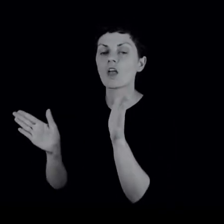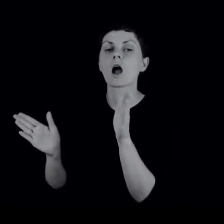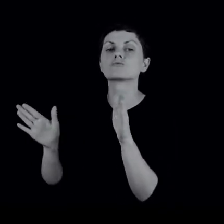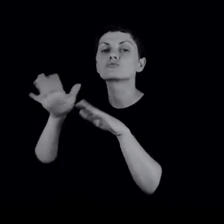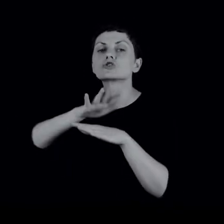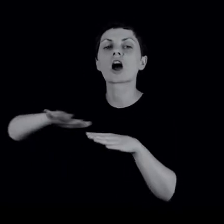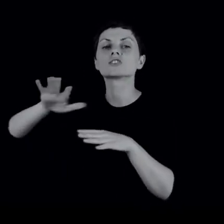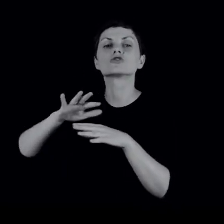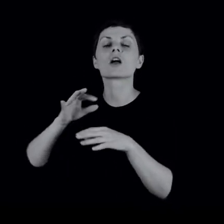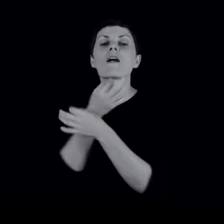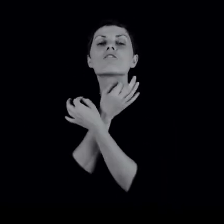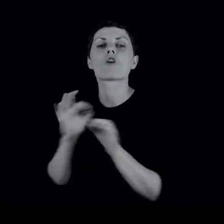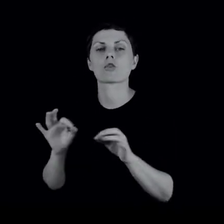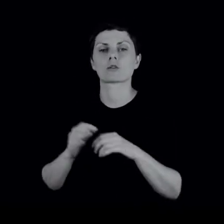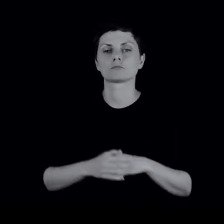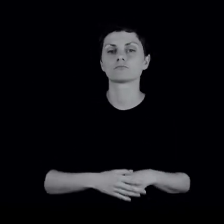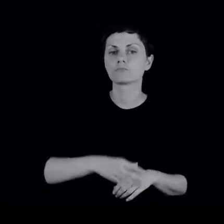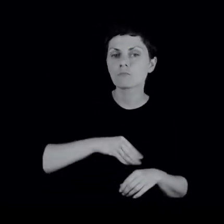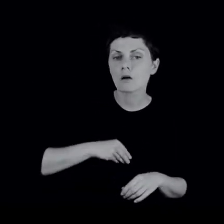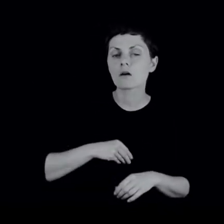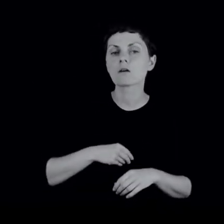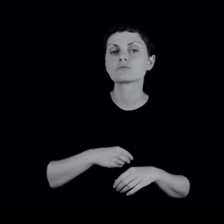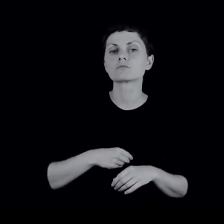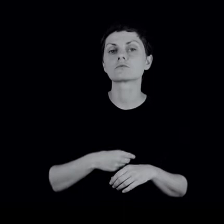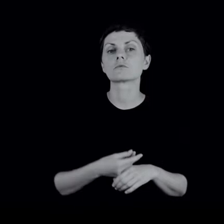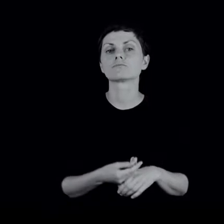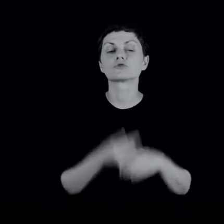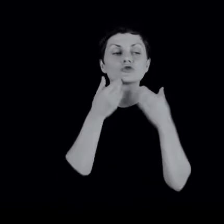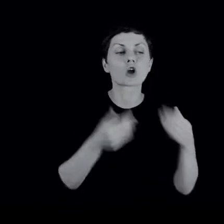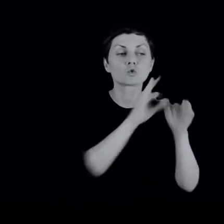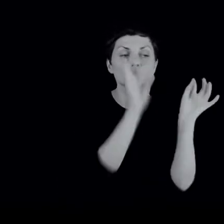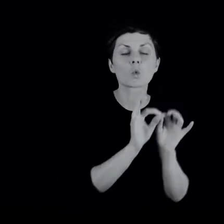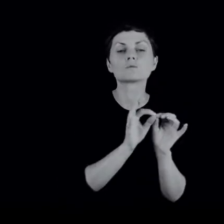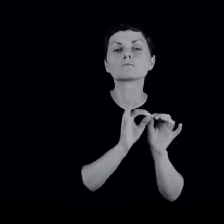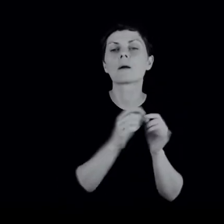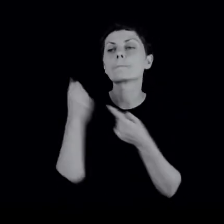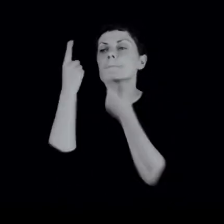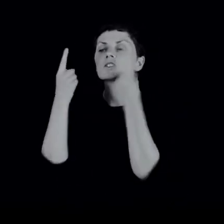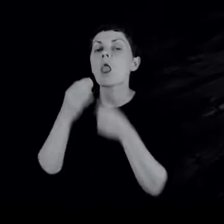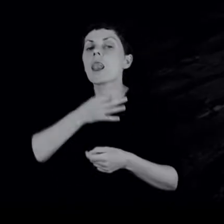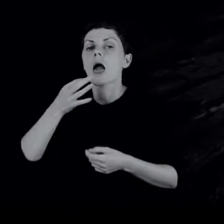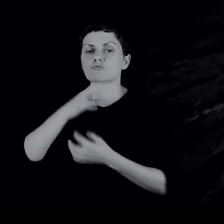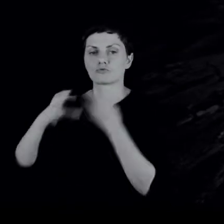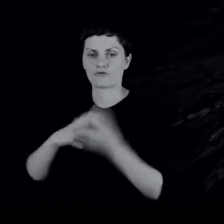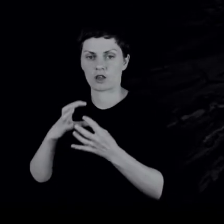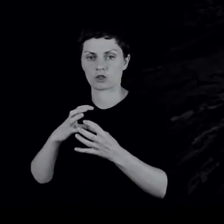wolności. Można przy pomocy sztuki myśleć o lepszym świecie.